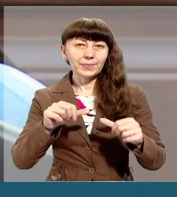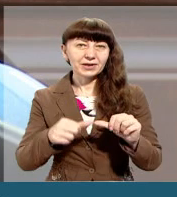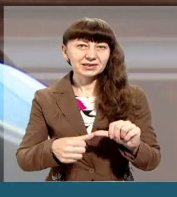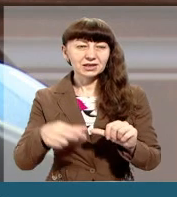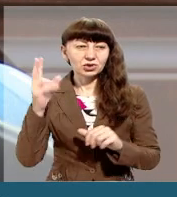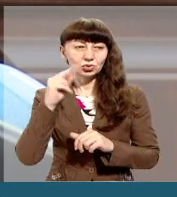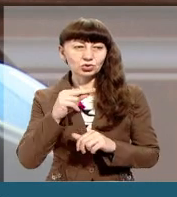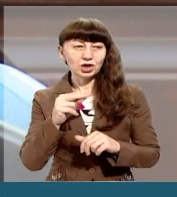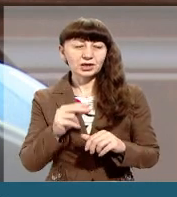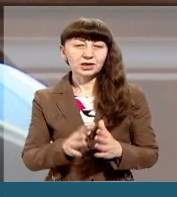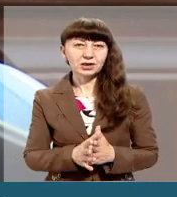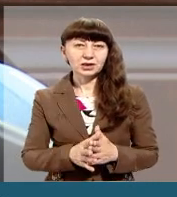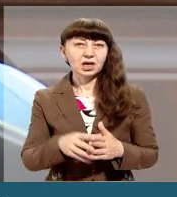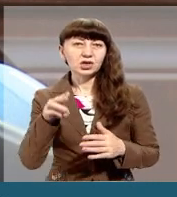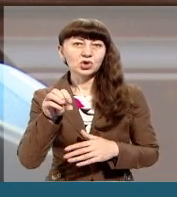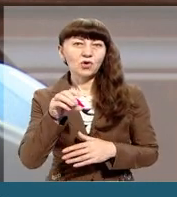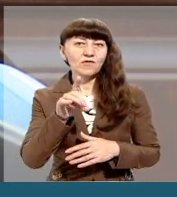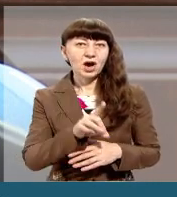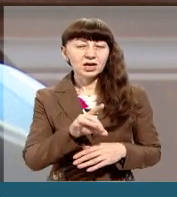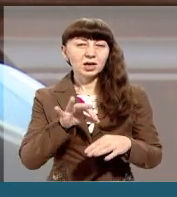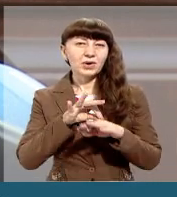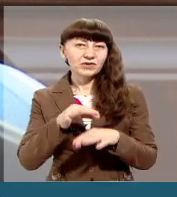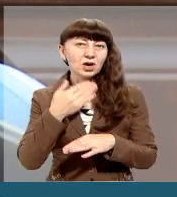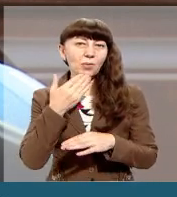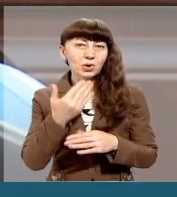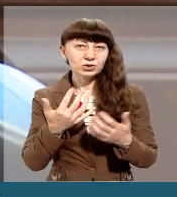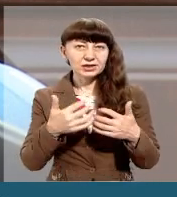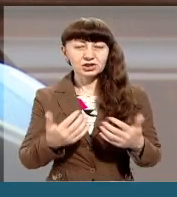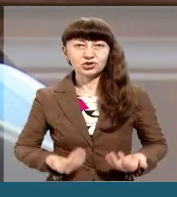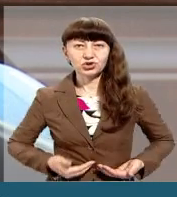постоянно изучать рынок, товары, проводить опросы среди